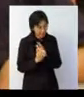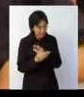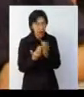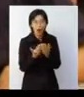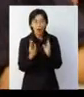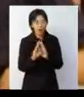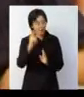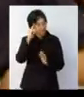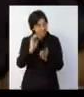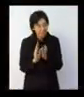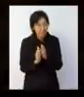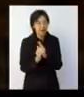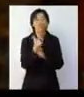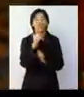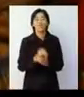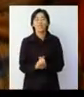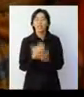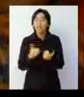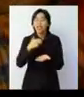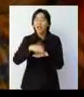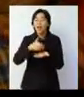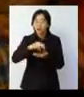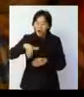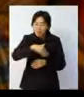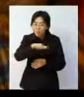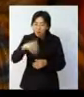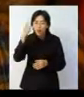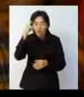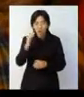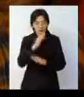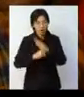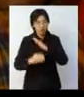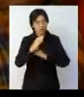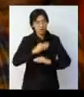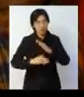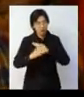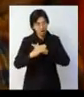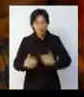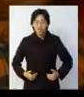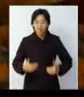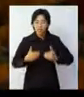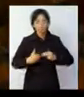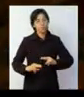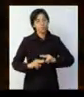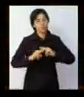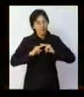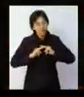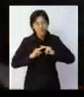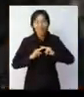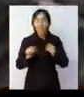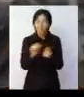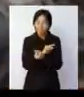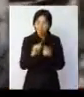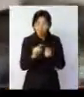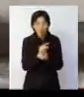เองและก็ครอบครัวค่ะและทั้งหมดทั้งมวลนี้ก็เพื่อให้คนพิการสามารถปฏิบัติภารกิจในชีวิตประจำวัน